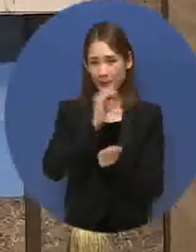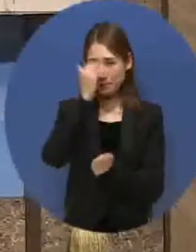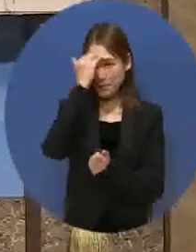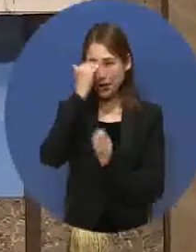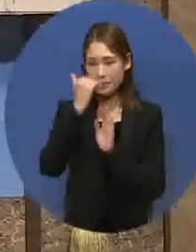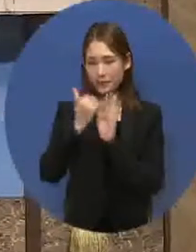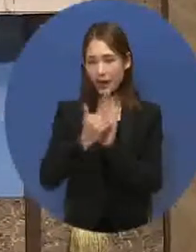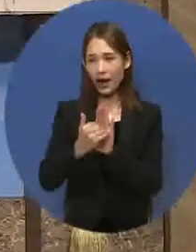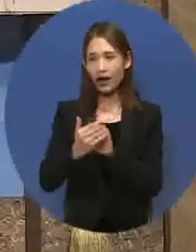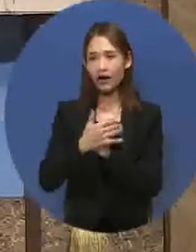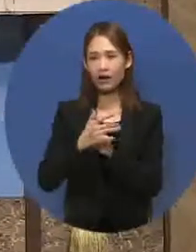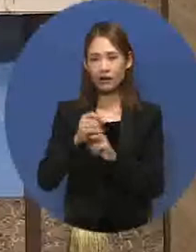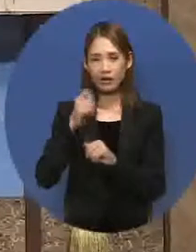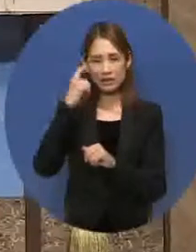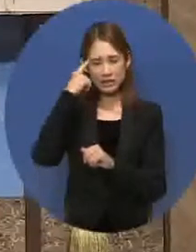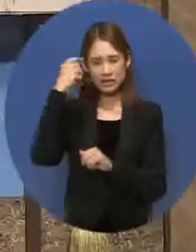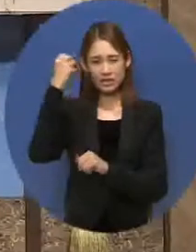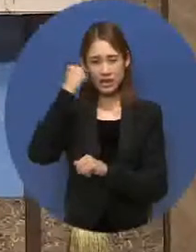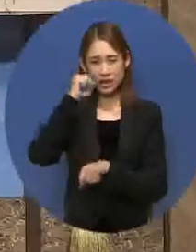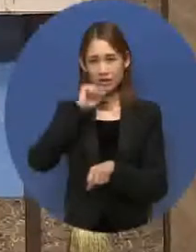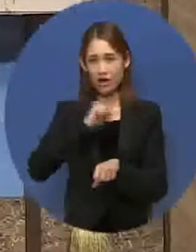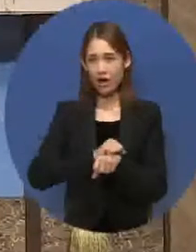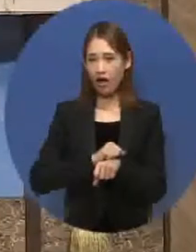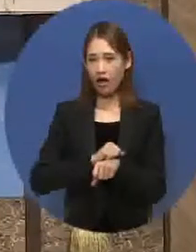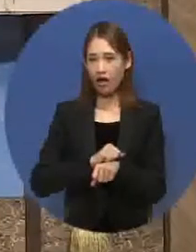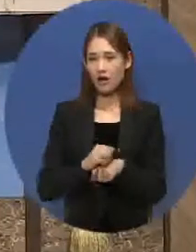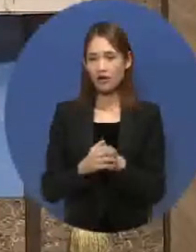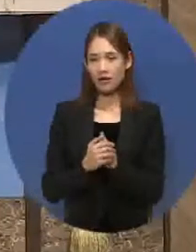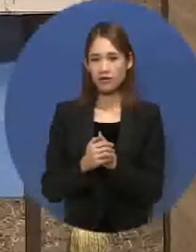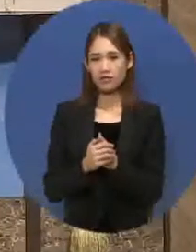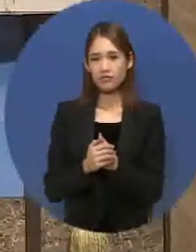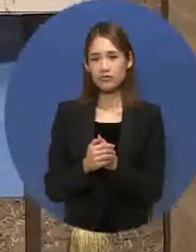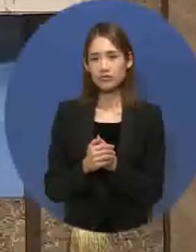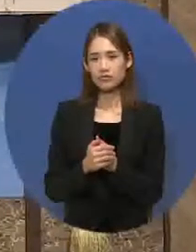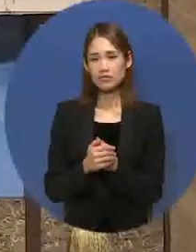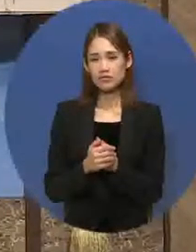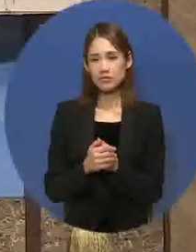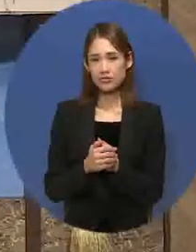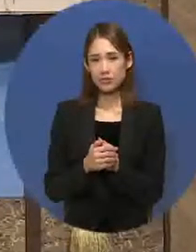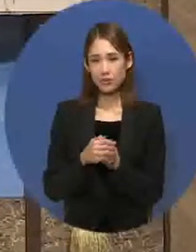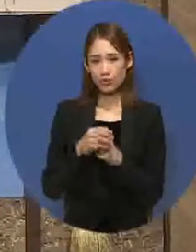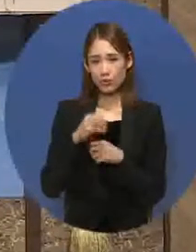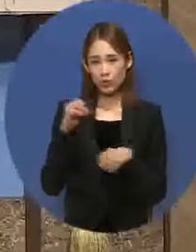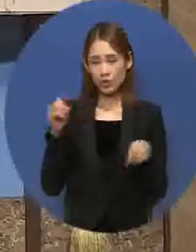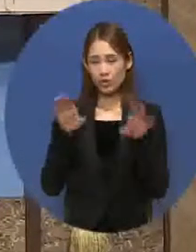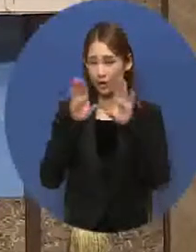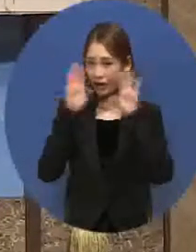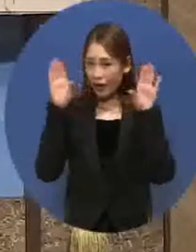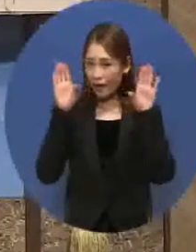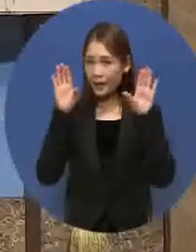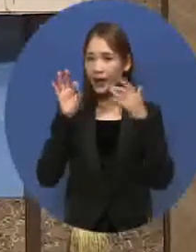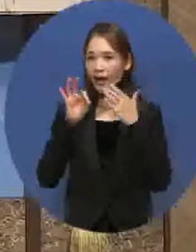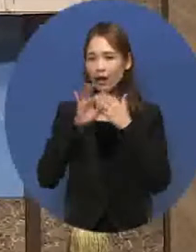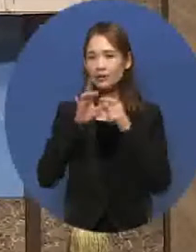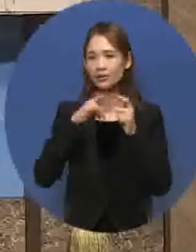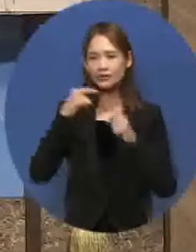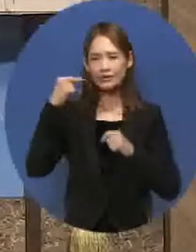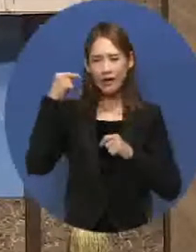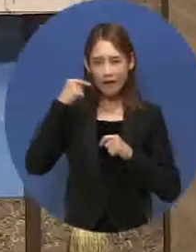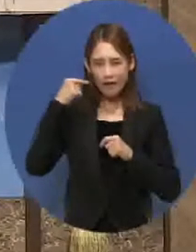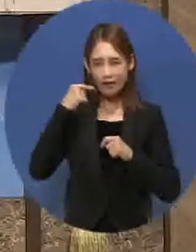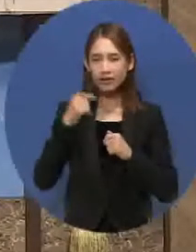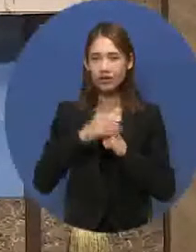아주 잘 되어 있습니다. 그렇기 네. 때문에 경로당을 개방하면은 오히려 철저하게